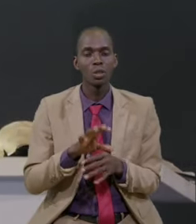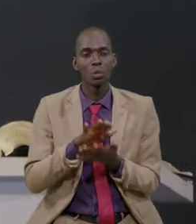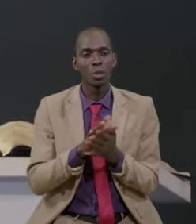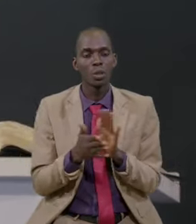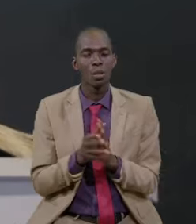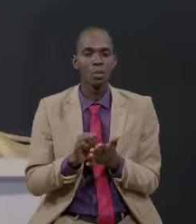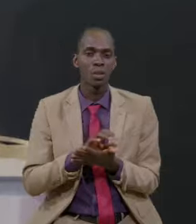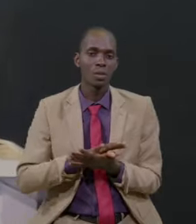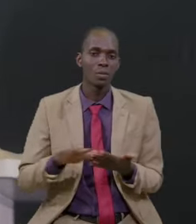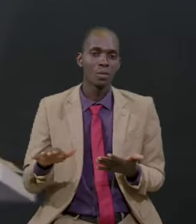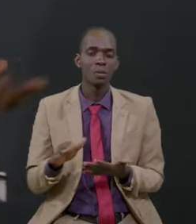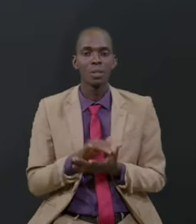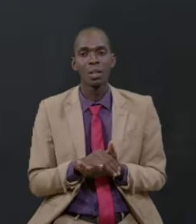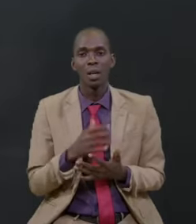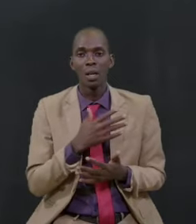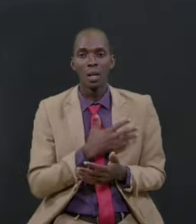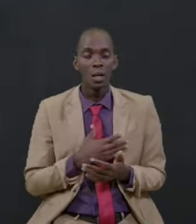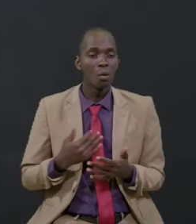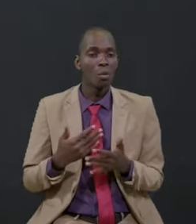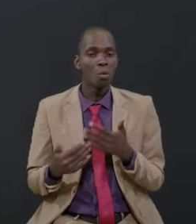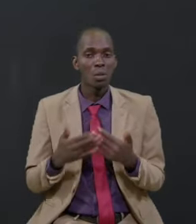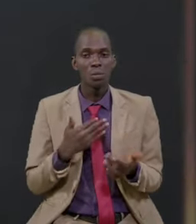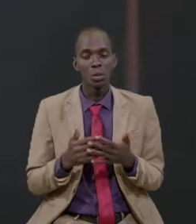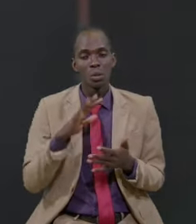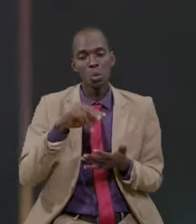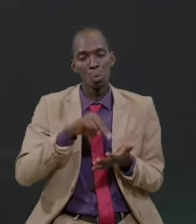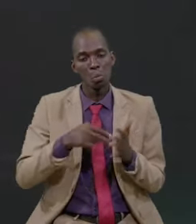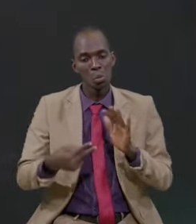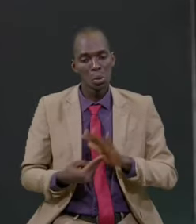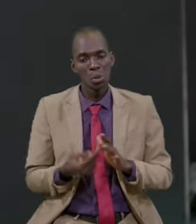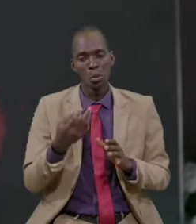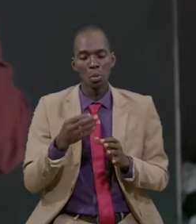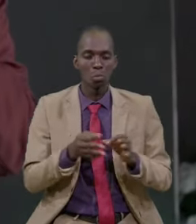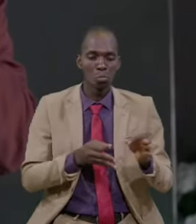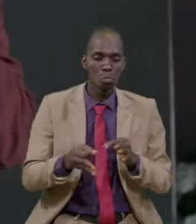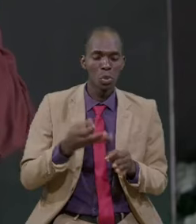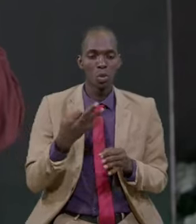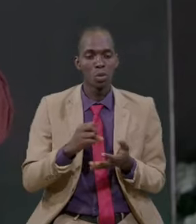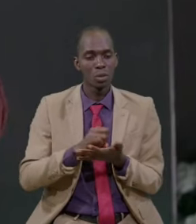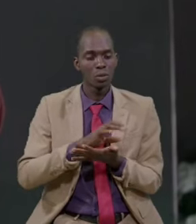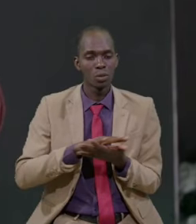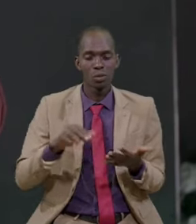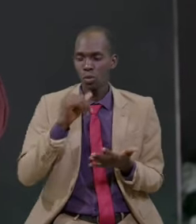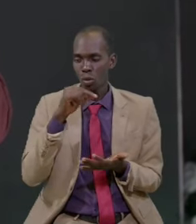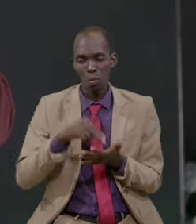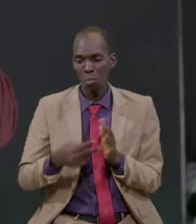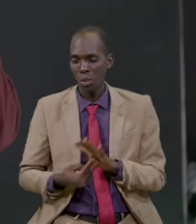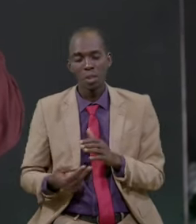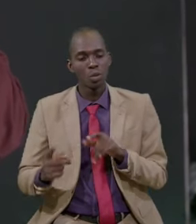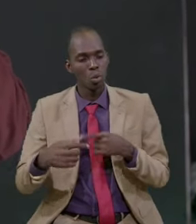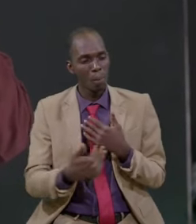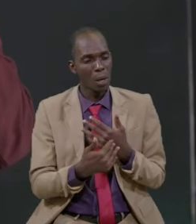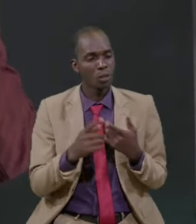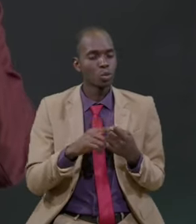Et vivre dans la sanctification. Quelle que soit votre définition de la sanctification, peu importe, retournons à la Bible. C'est quoi